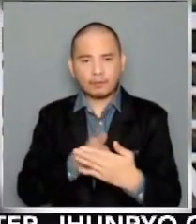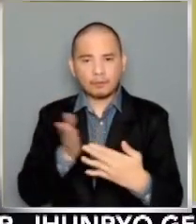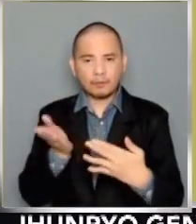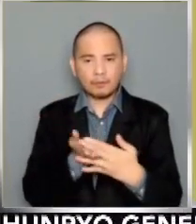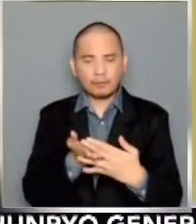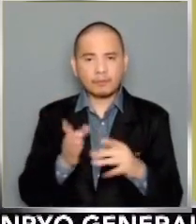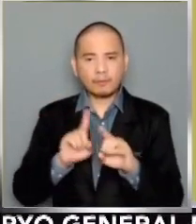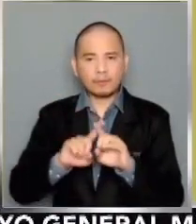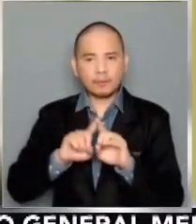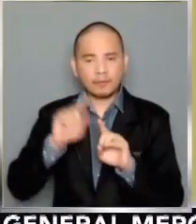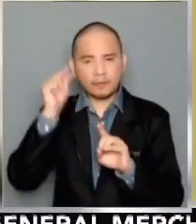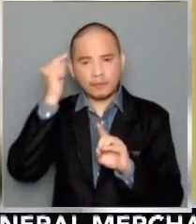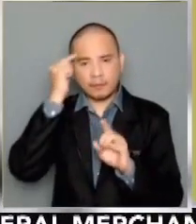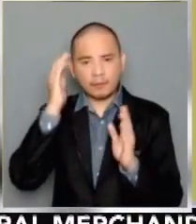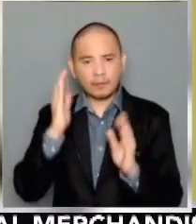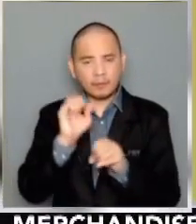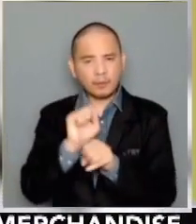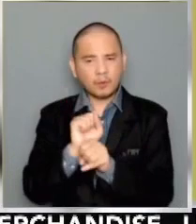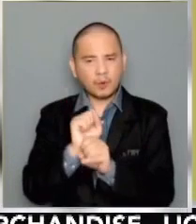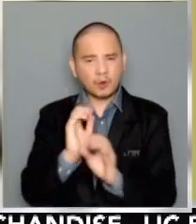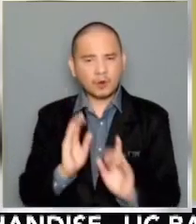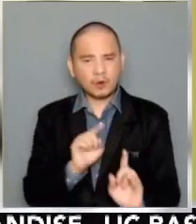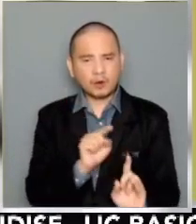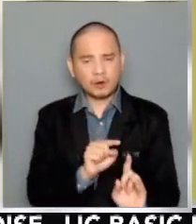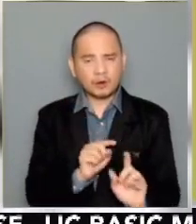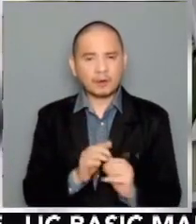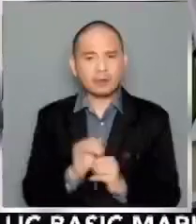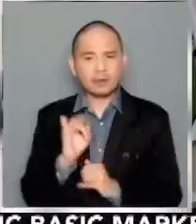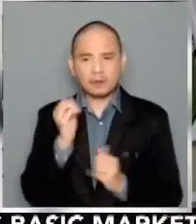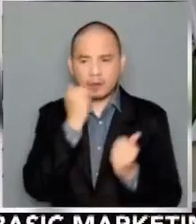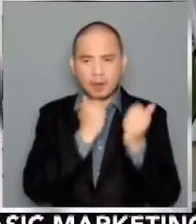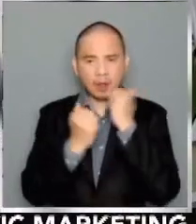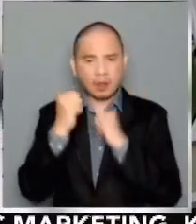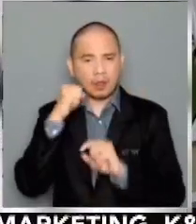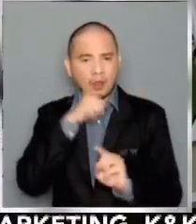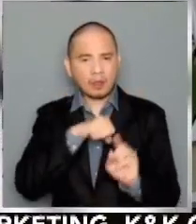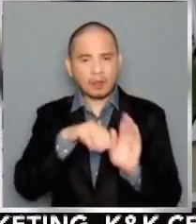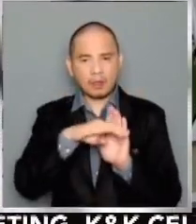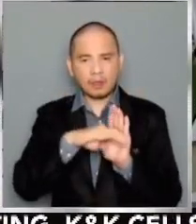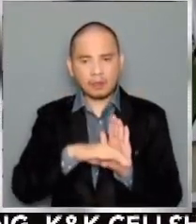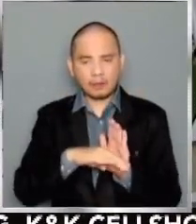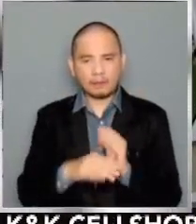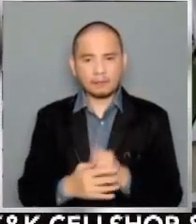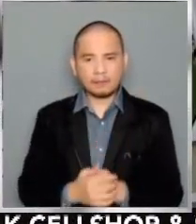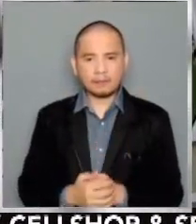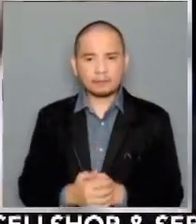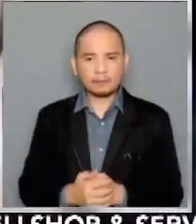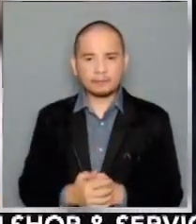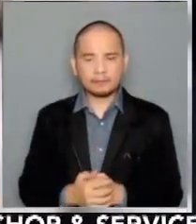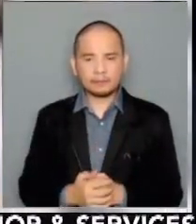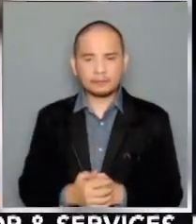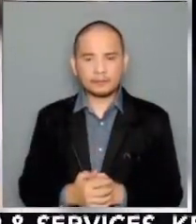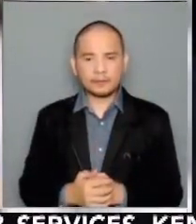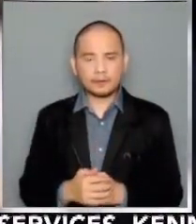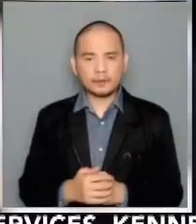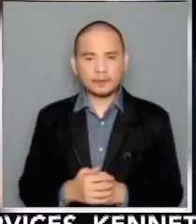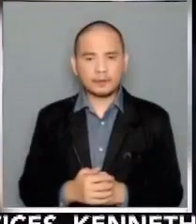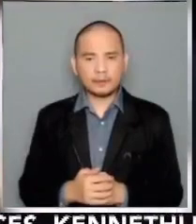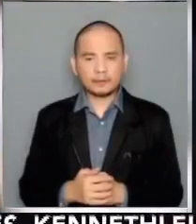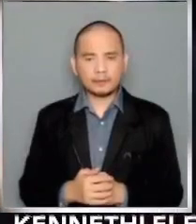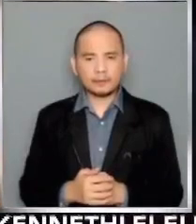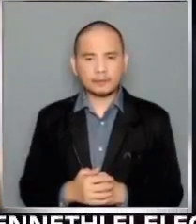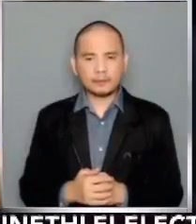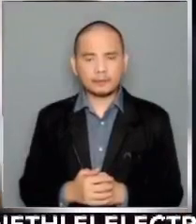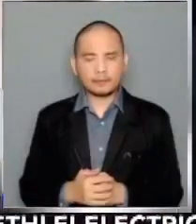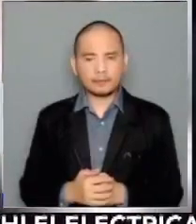pagkakamali. Kabilang na dyan ang katiwalian na ayon kay Martirez ay meron din daw sa kanilang opisina. Binanggit ni Martirez